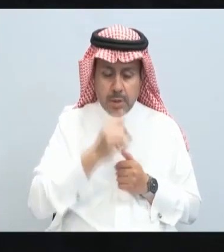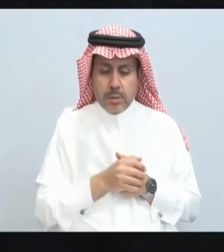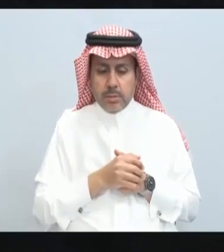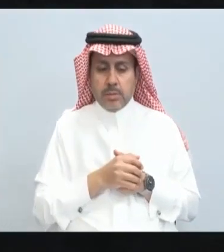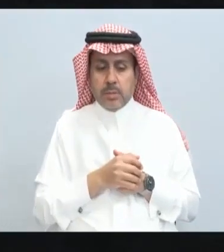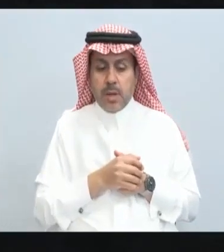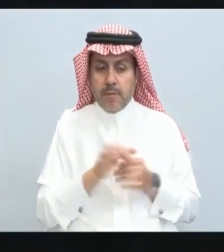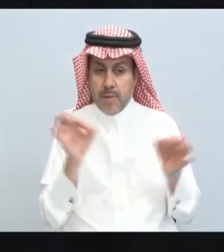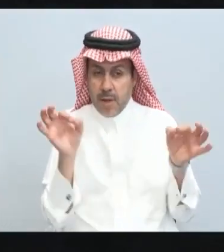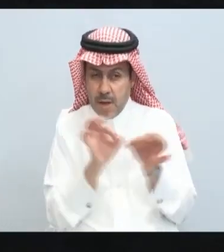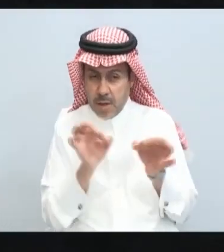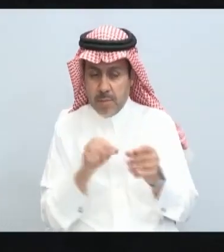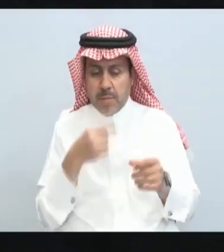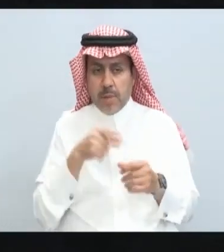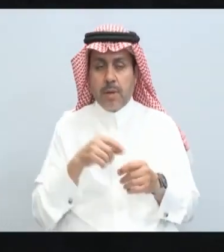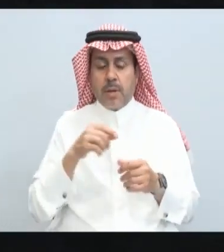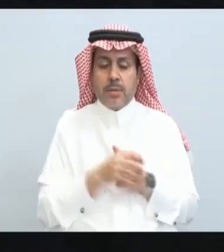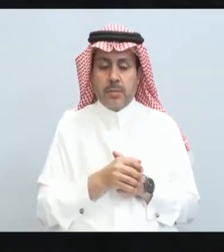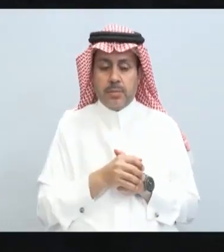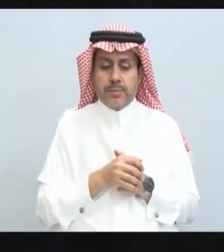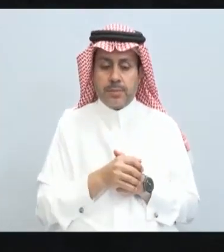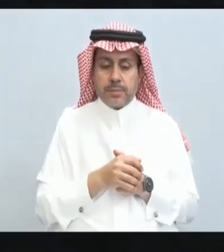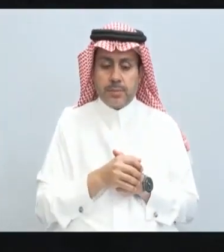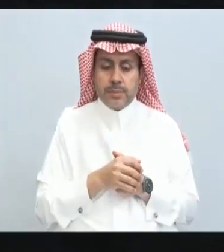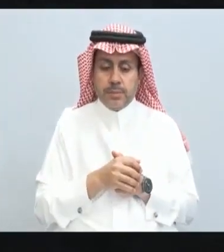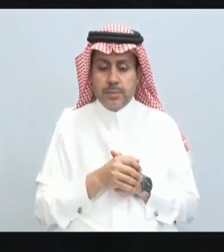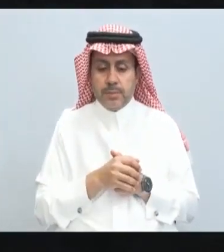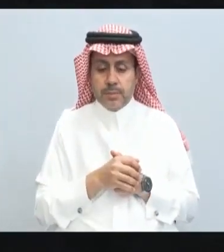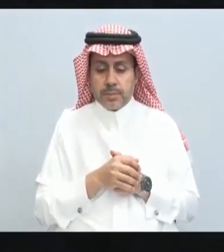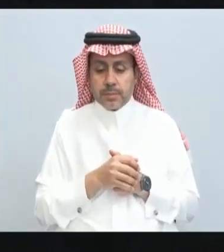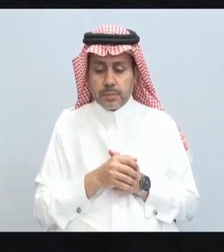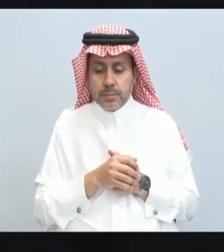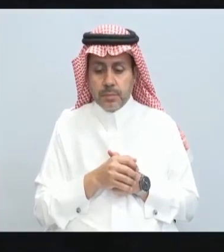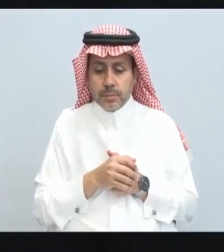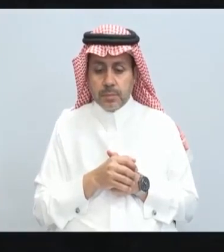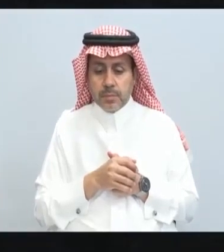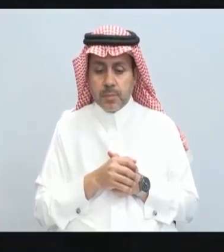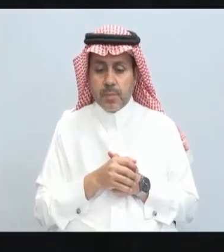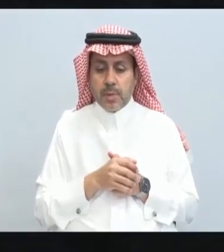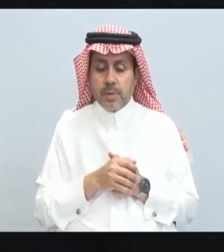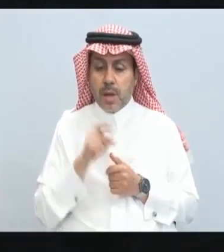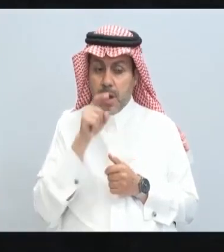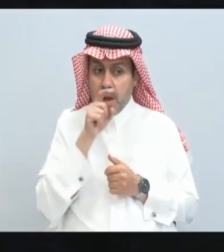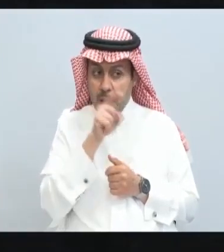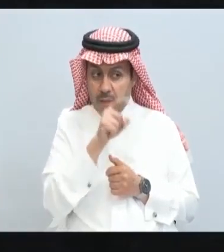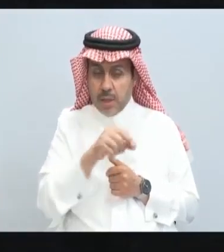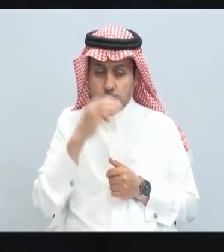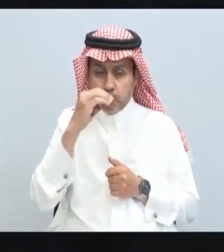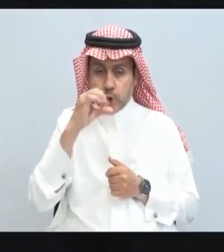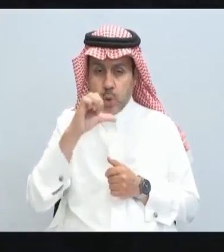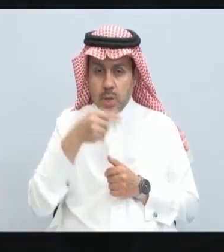هنا ايضا تكلمت مع بدر دعنا ان عبد استعاره كذلك في اروى اقول مثلا هذه جوهره